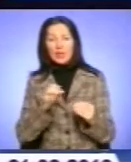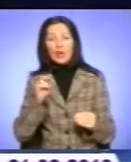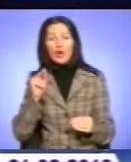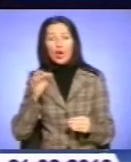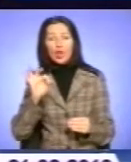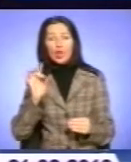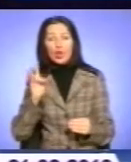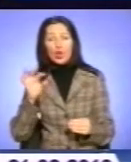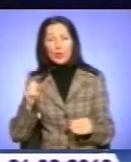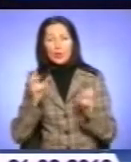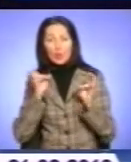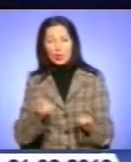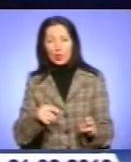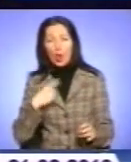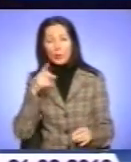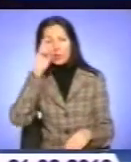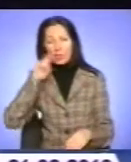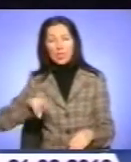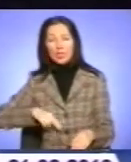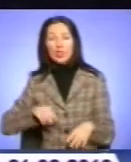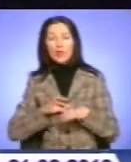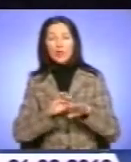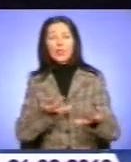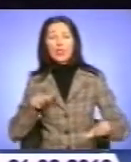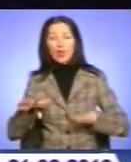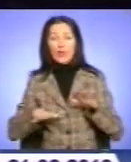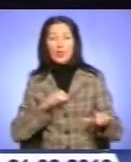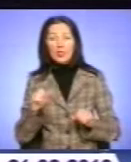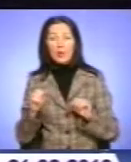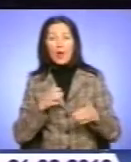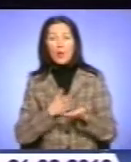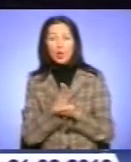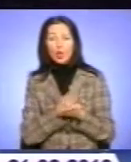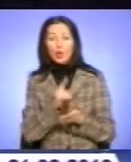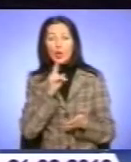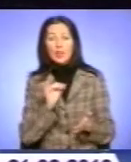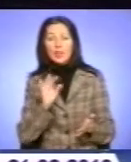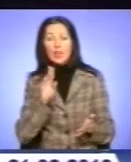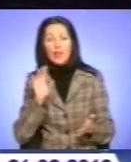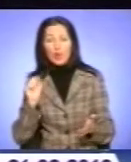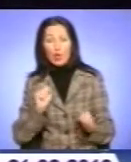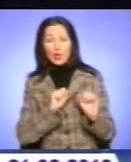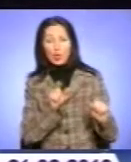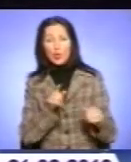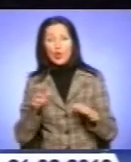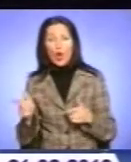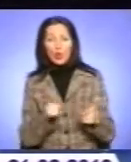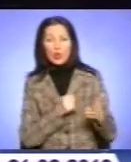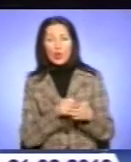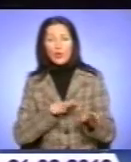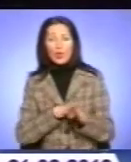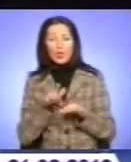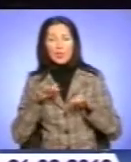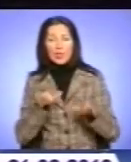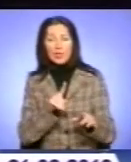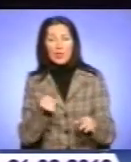катастрофи облдержадміністрації провели тренування з керівниками служб цивільного захисту щодо готовності до виконання заходів за